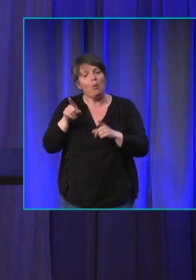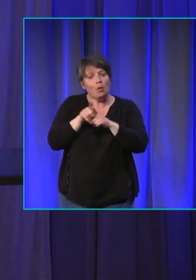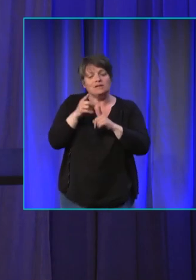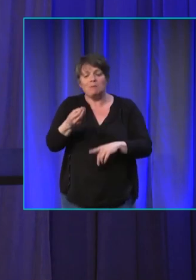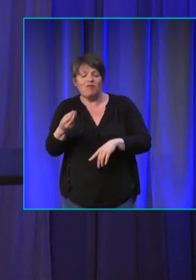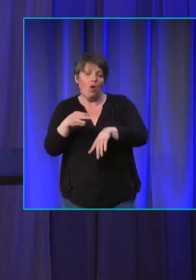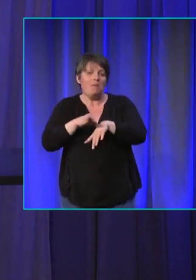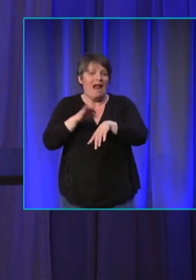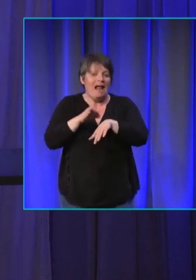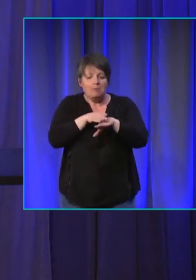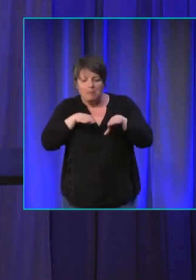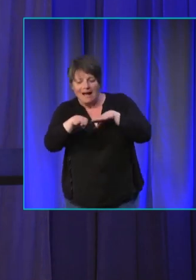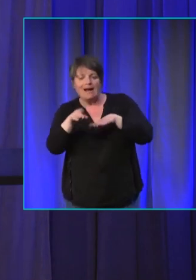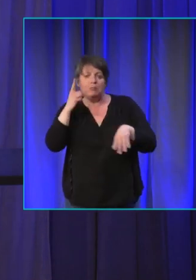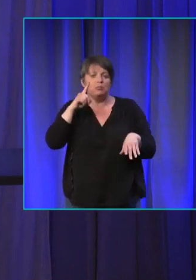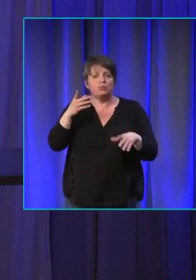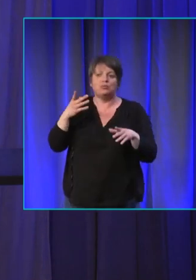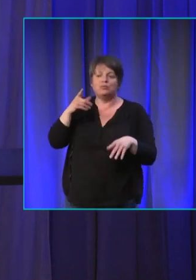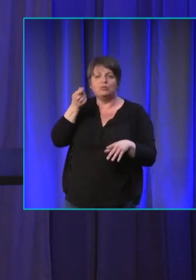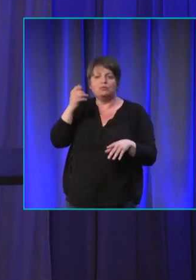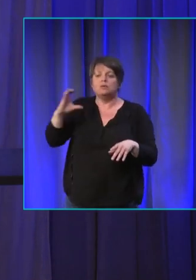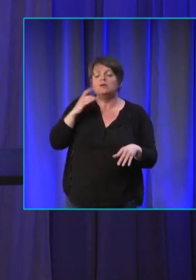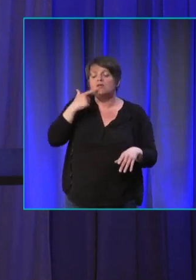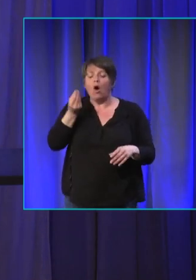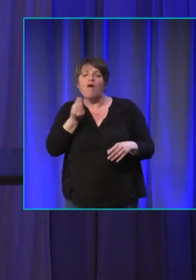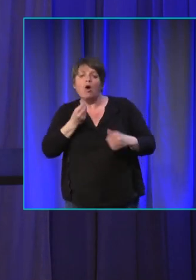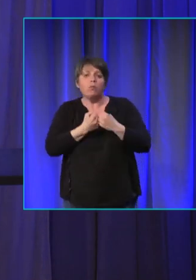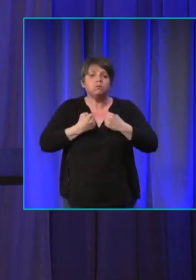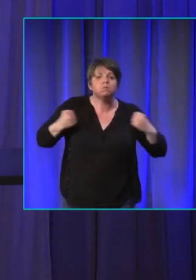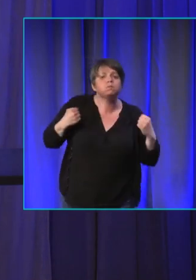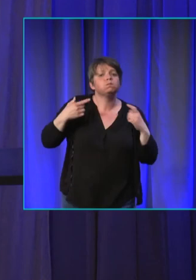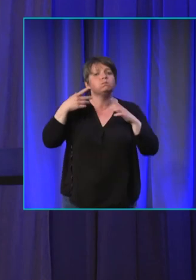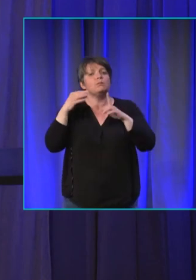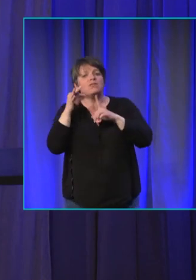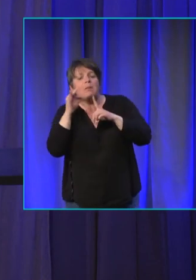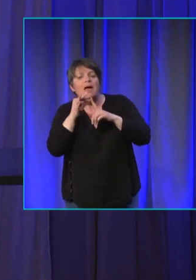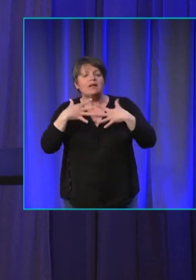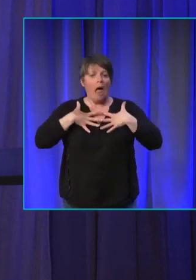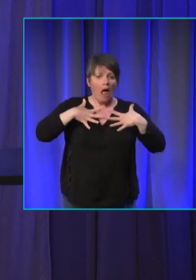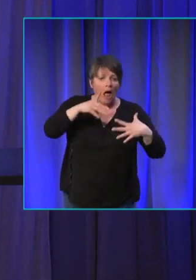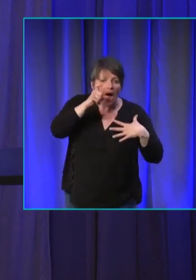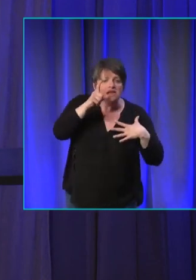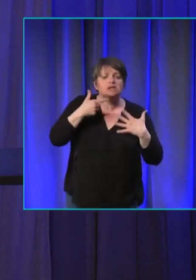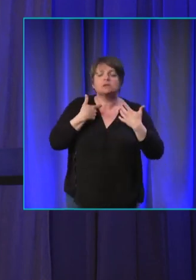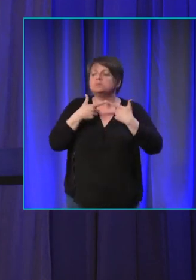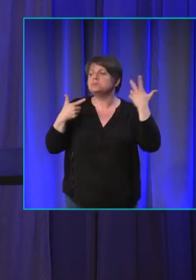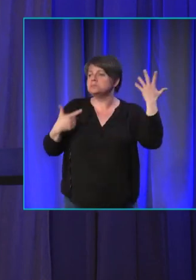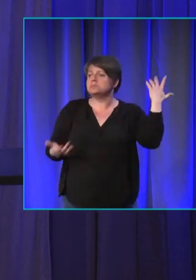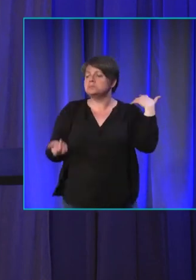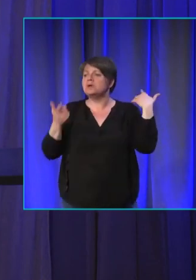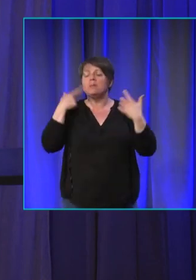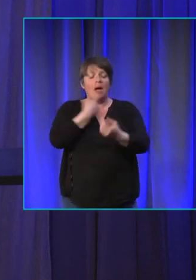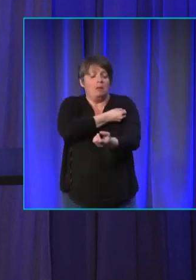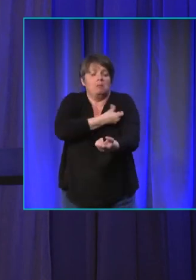temps. Donc, ça peut être de l'obésité, ça peut être du diabétique, ça peut être de l'asthmatique, ça peut être de la